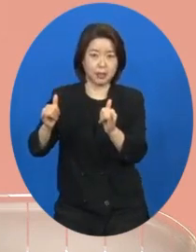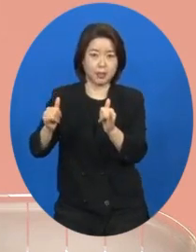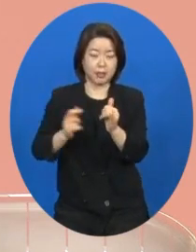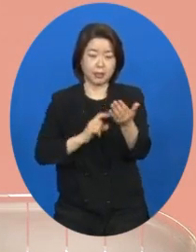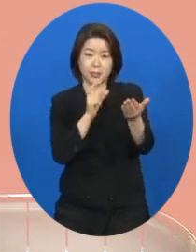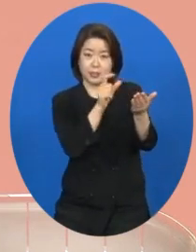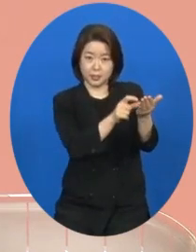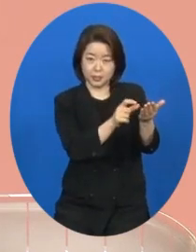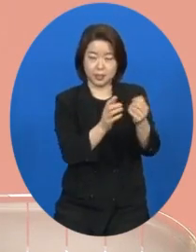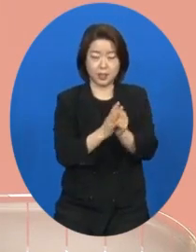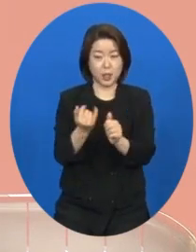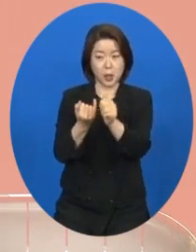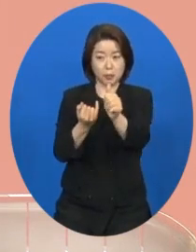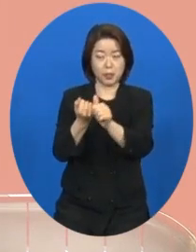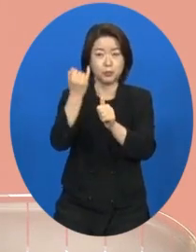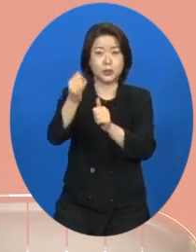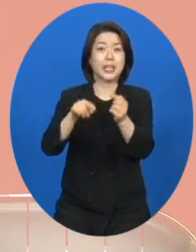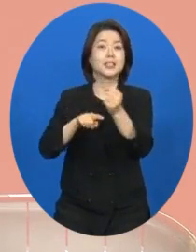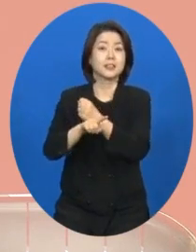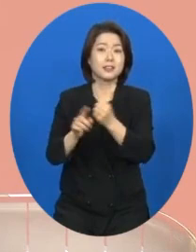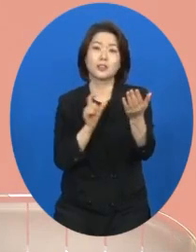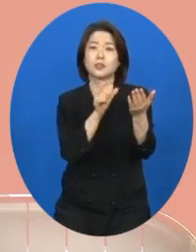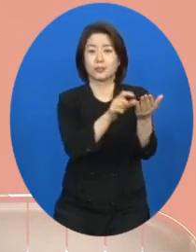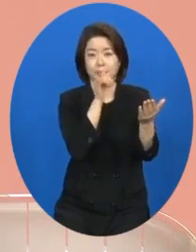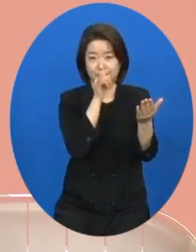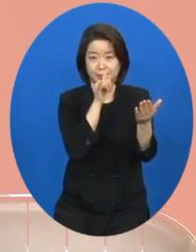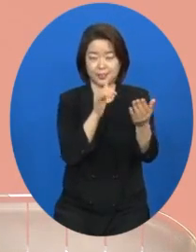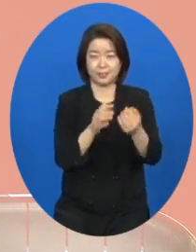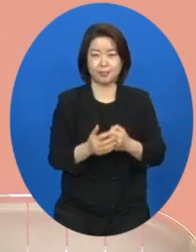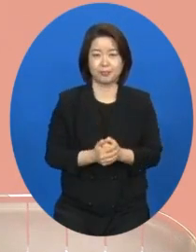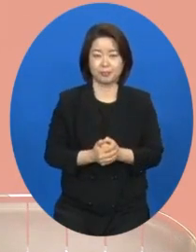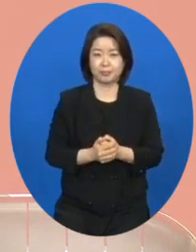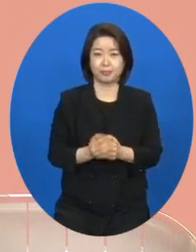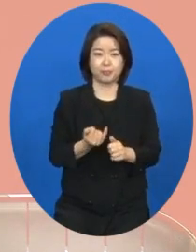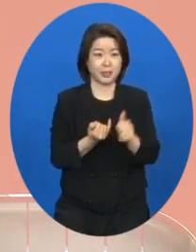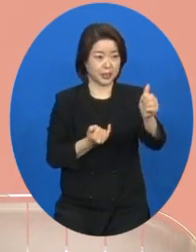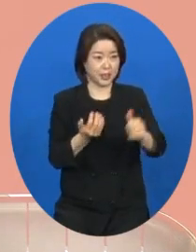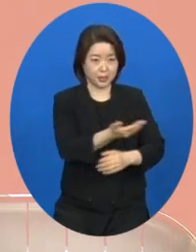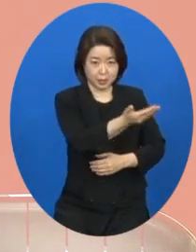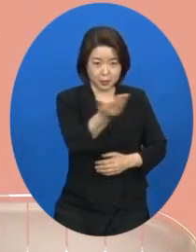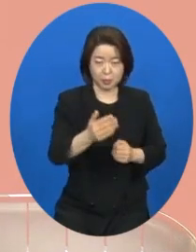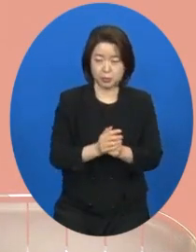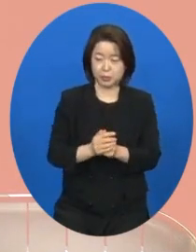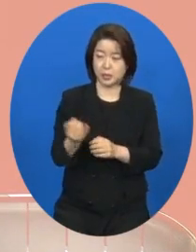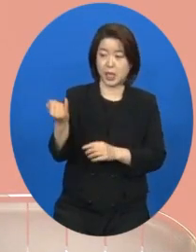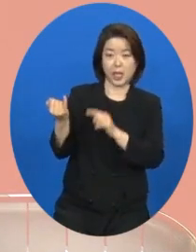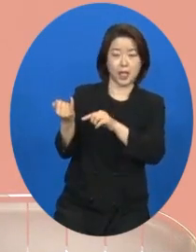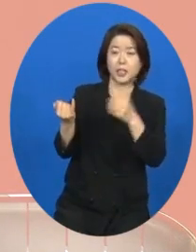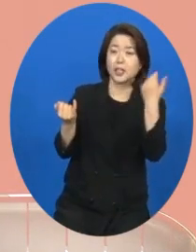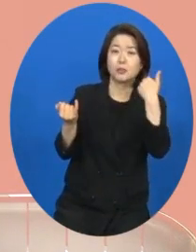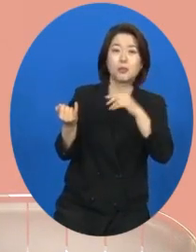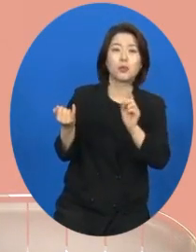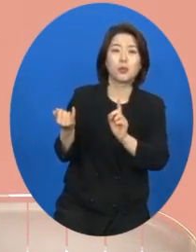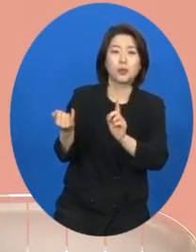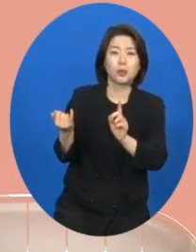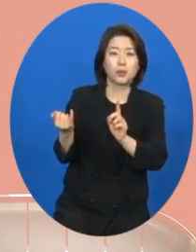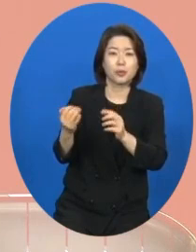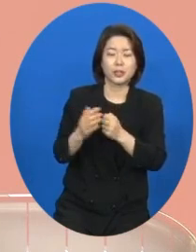그렇게 배우자를 정의했어요. 자, 남편 되시는 분들, 아내가 어떤 존재입니까?